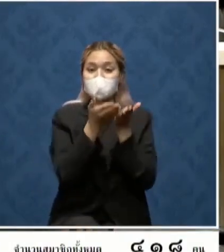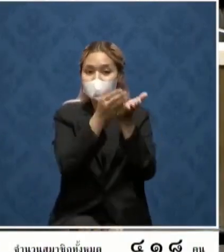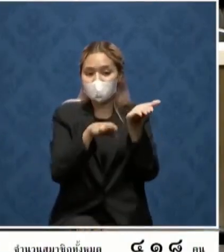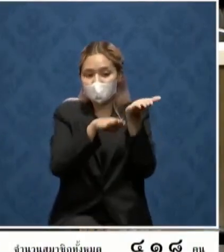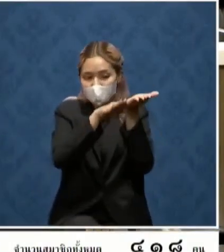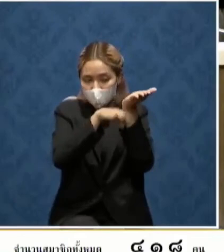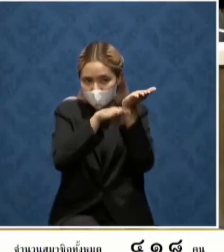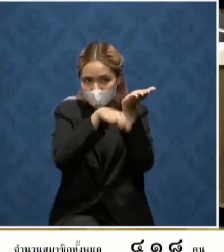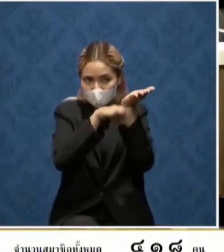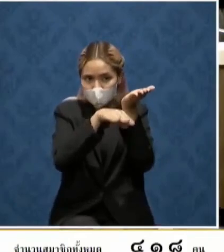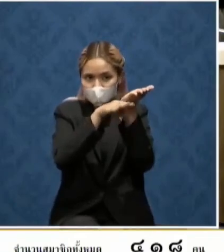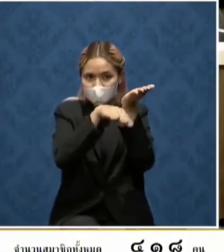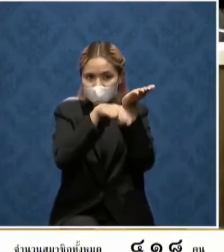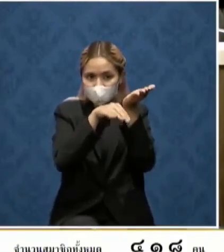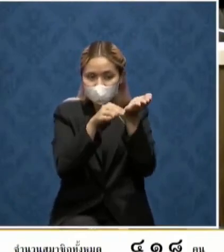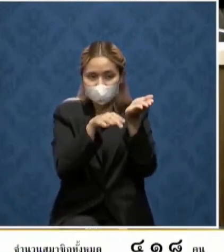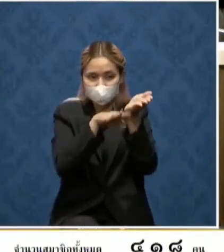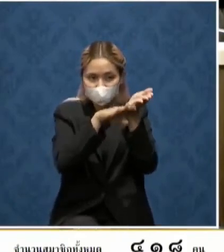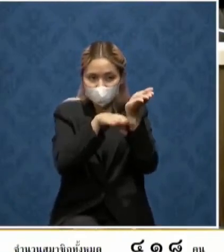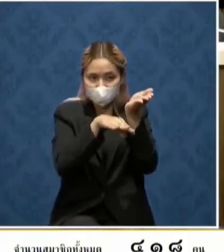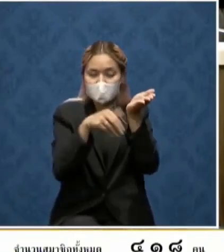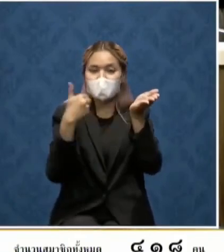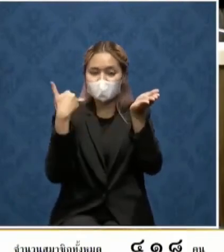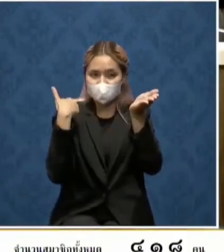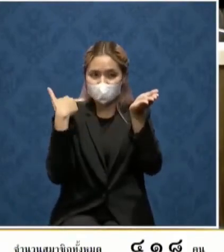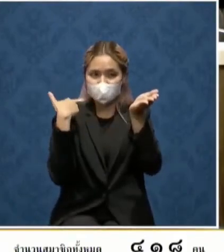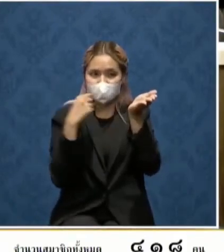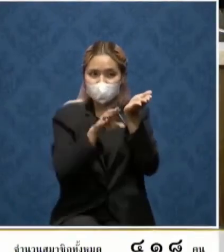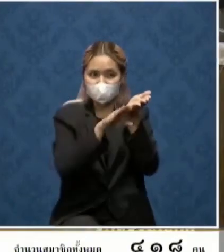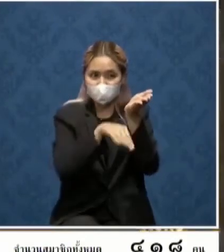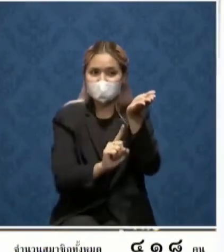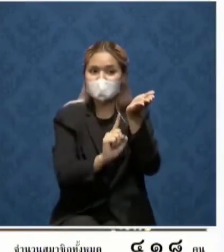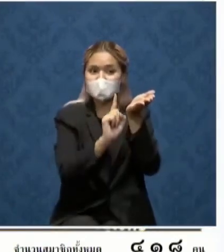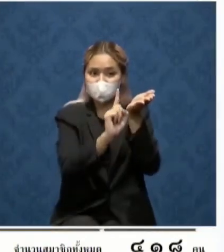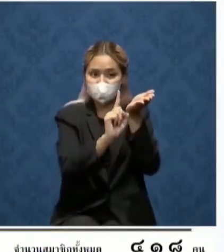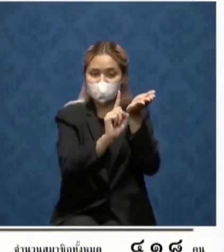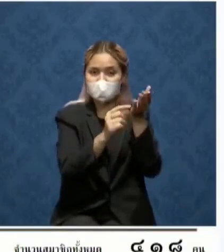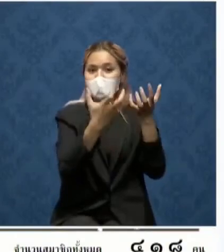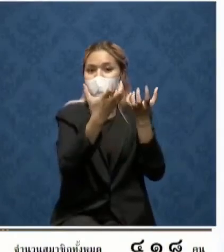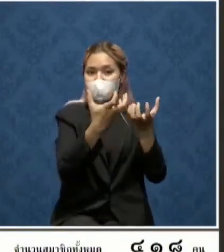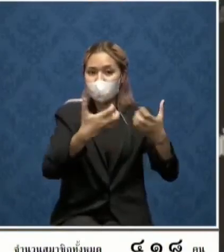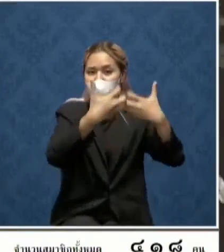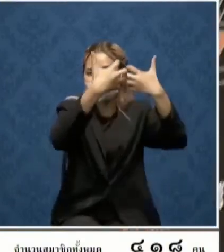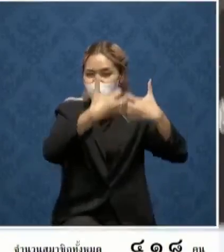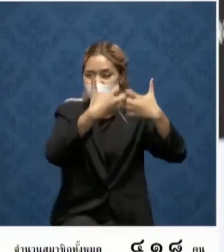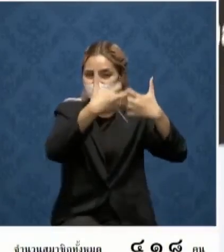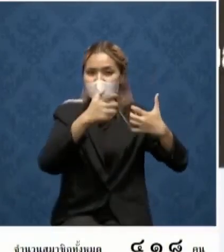สัครitoluที่ใ่ดาจฟ้าเหลอนลงมานี่คือชั้นนะครับที่จะวางเครื่องจักใหญ่ต่ก่อน